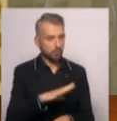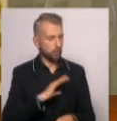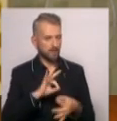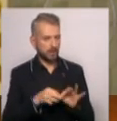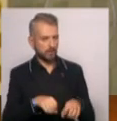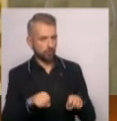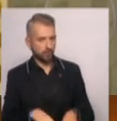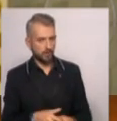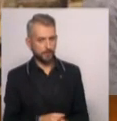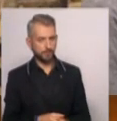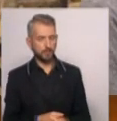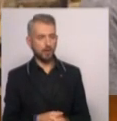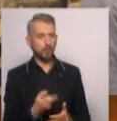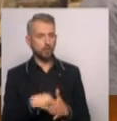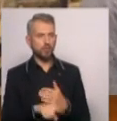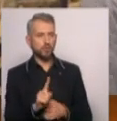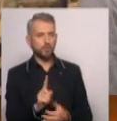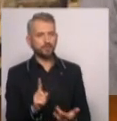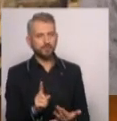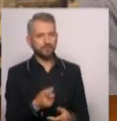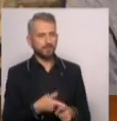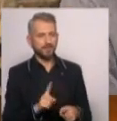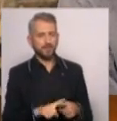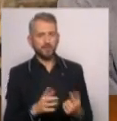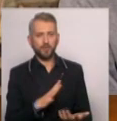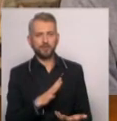ці рішення внутрішні, тому що, ну, це був,